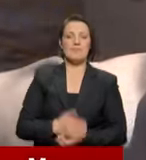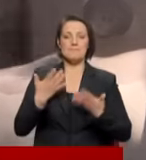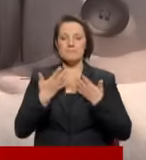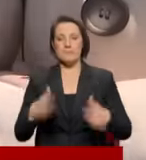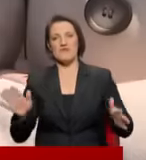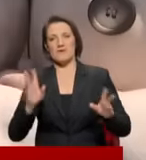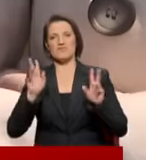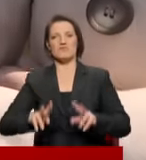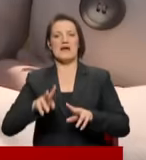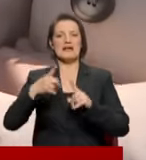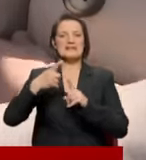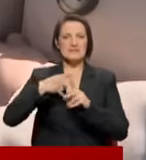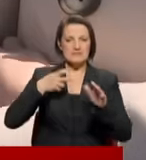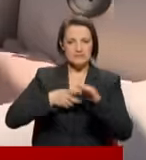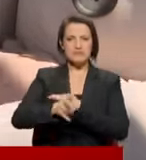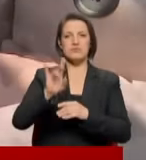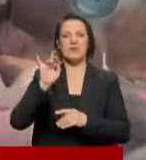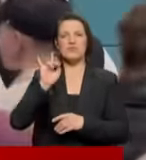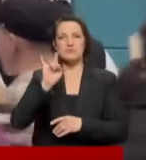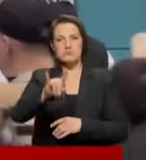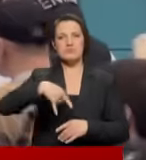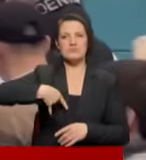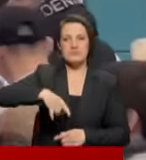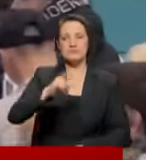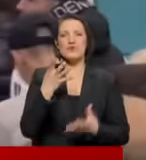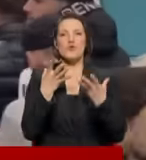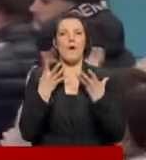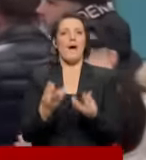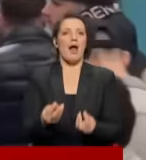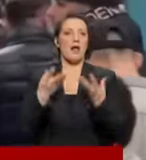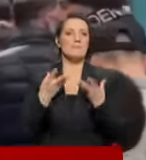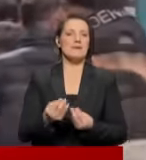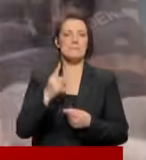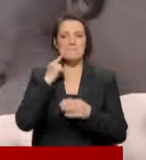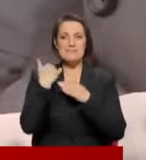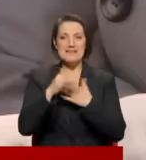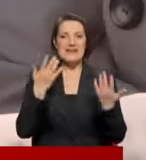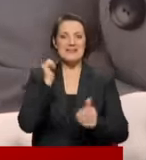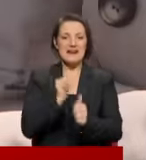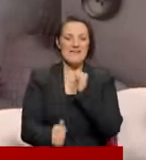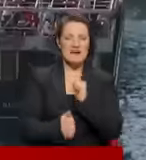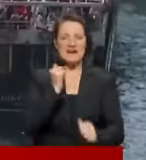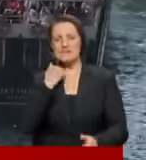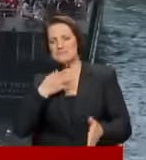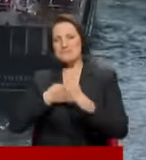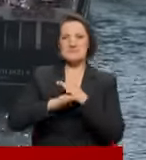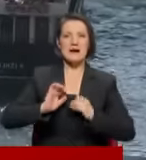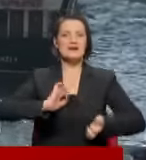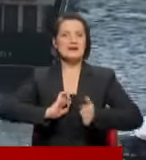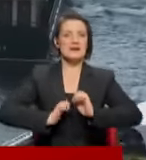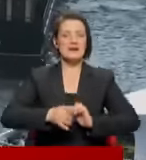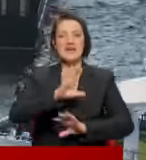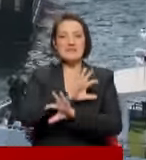Mahvolduk vallahi. Tramvay, otobüs, metrobüs çok kalabalıktı. Millet yani kavga, dövüş üst üste. Hiç kimse